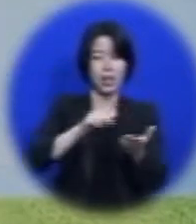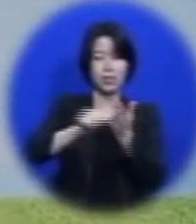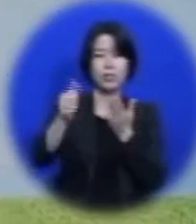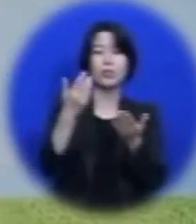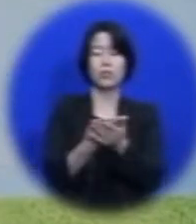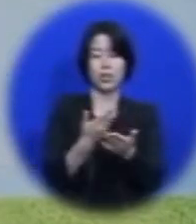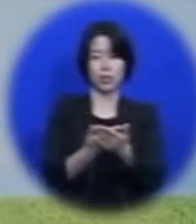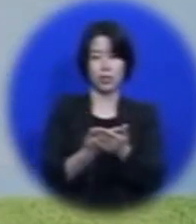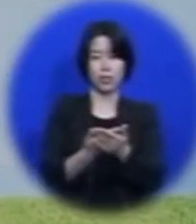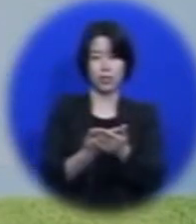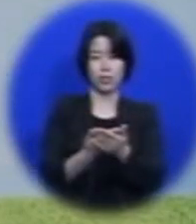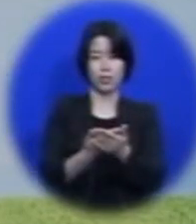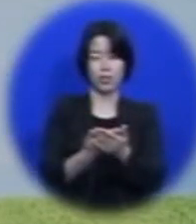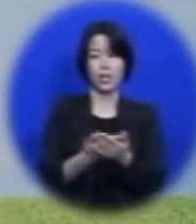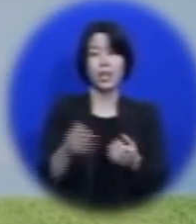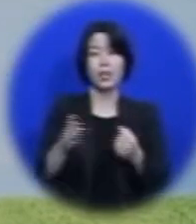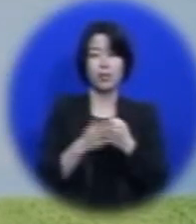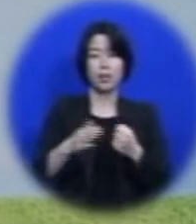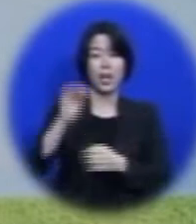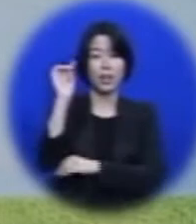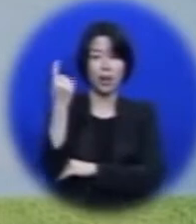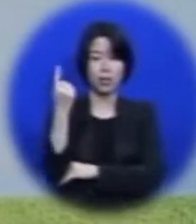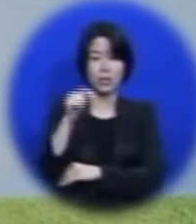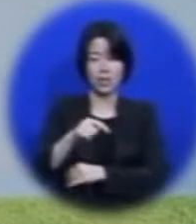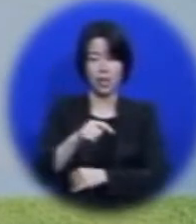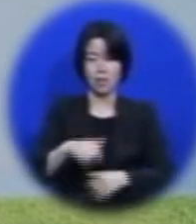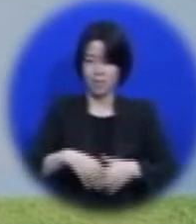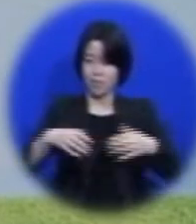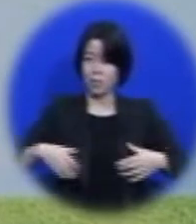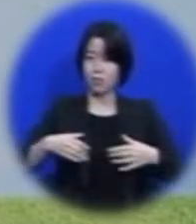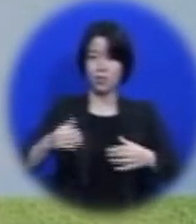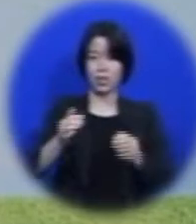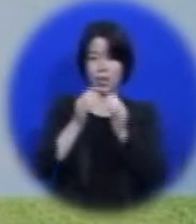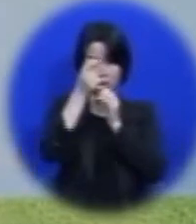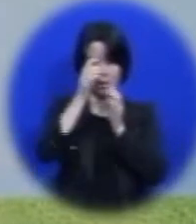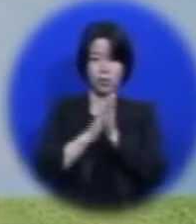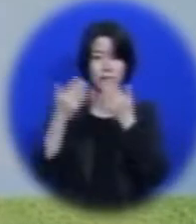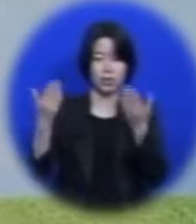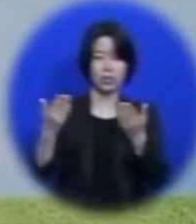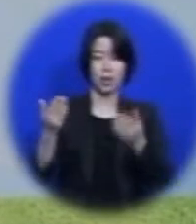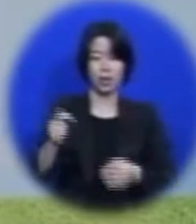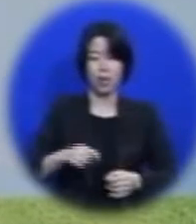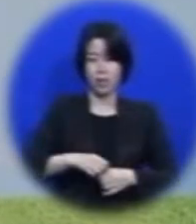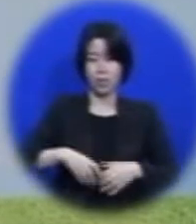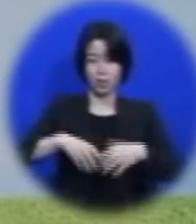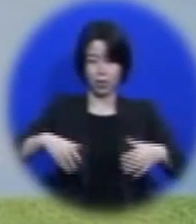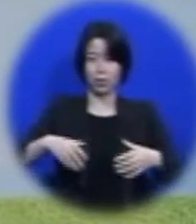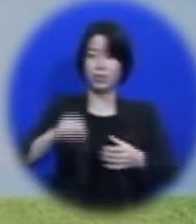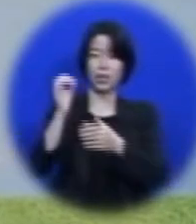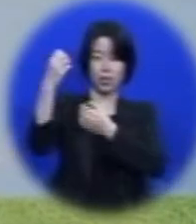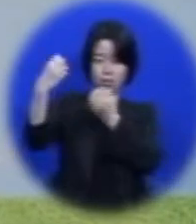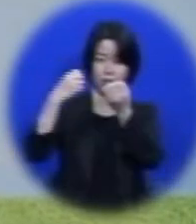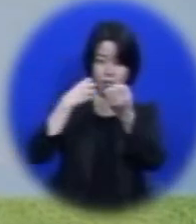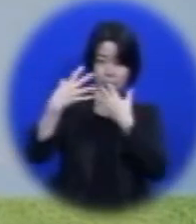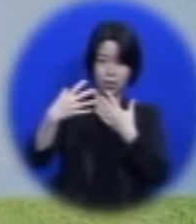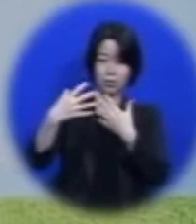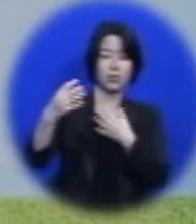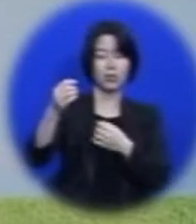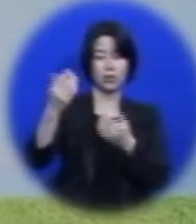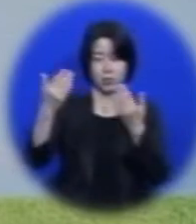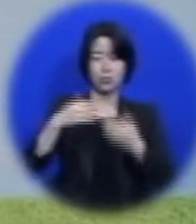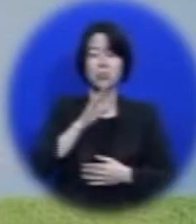하나님. 그래서 다윗이 이렇게 아주 통 크게 기도하니까 하나님도 통 크게 응답하셔서 그래,